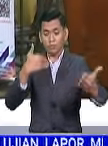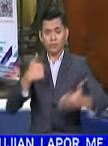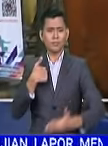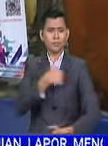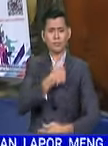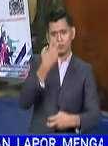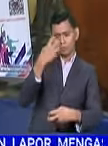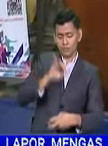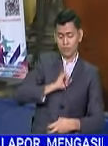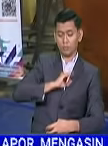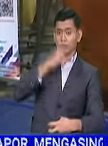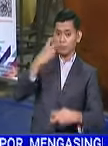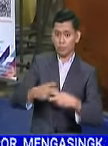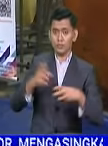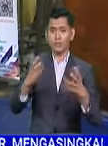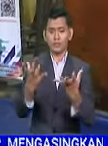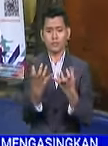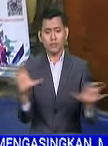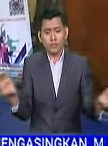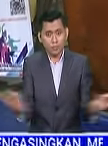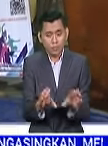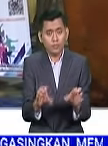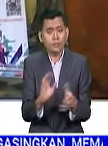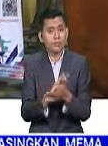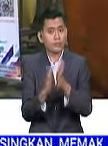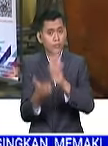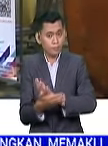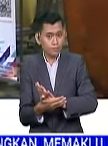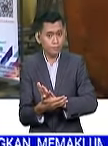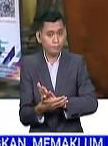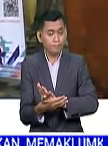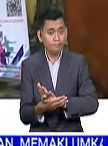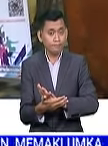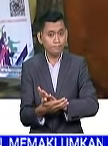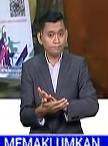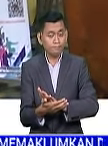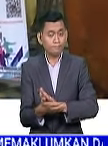sebabkan pandemik COVID-19 ni. So,